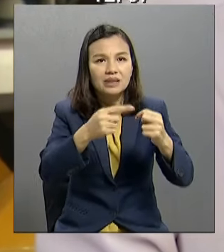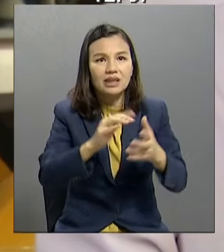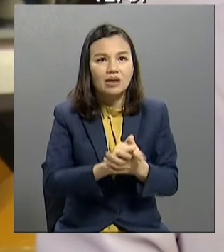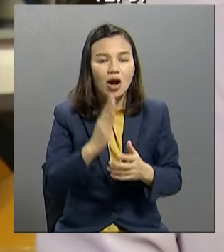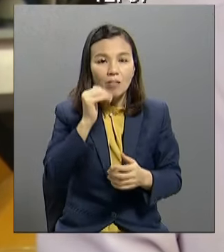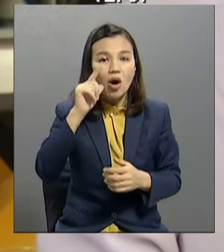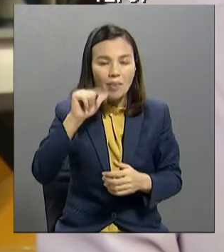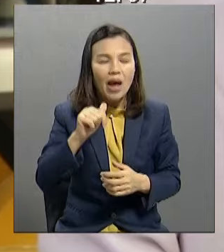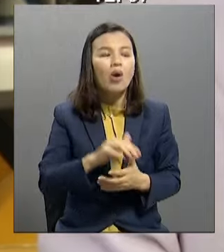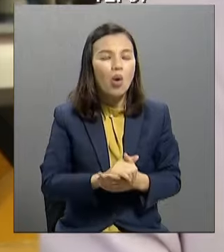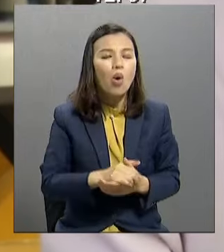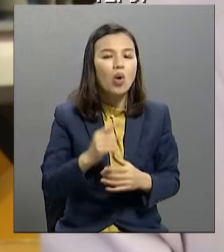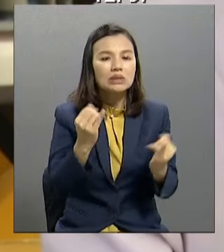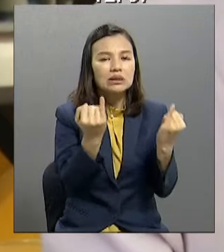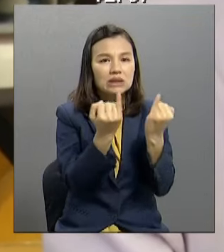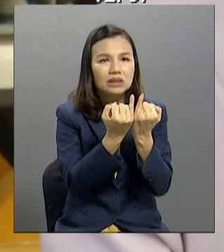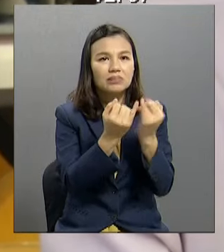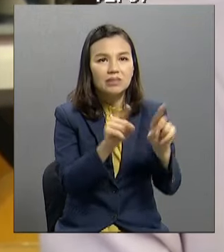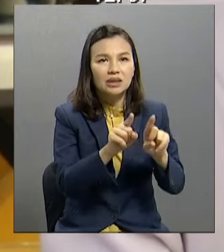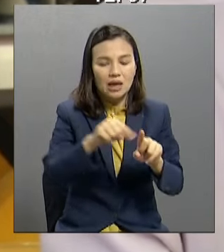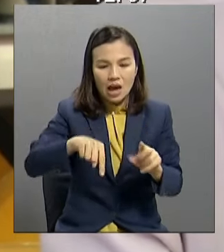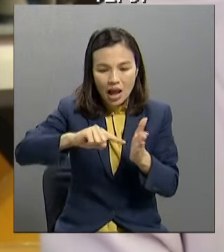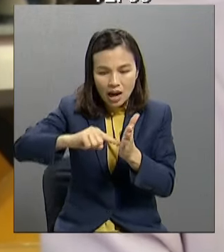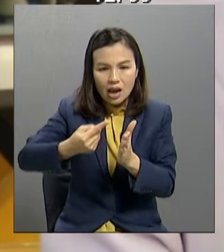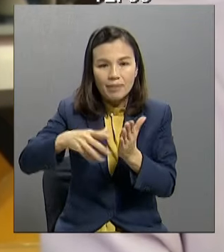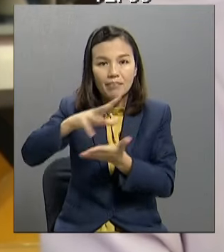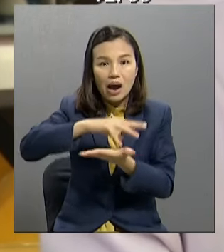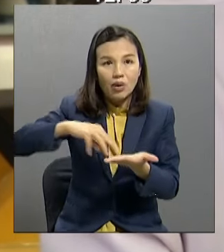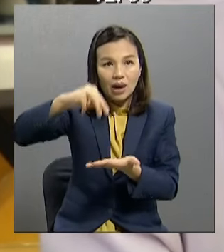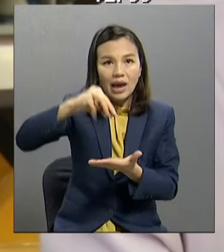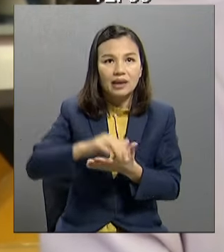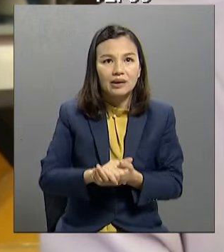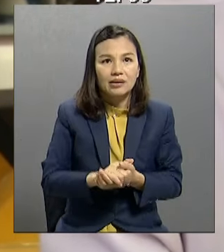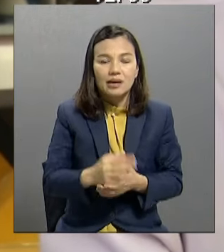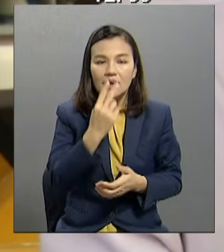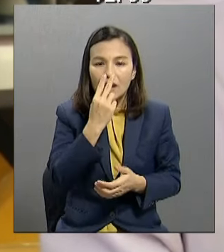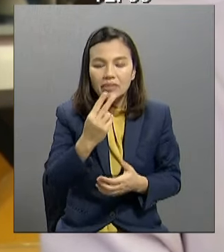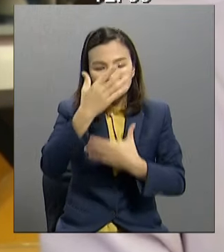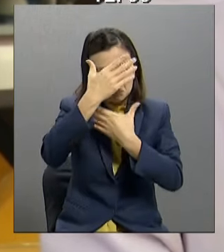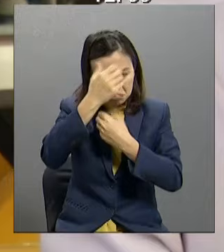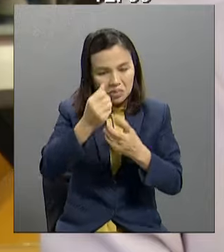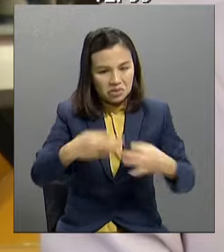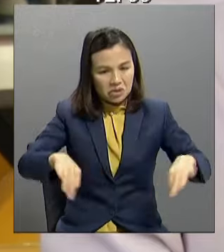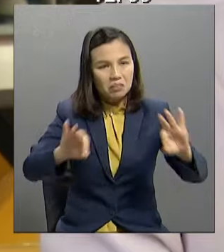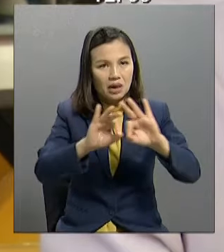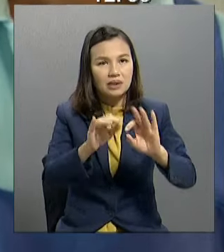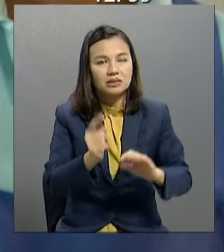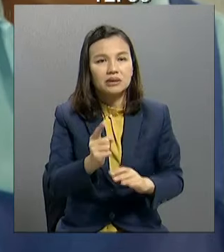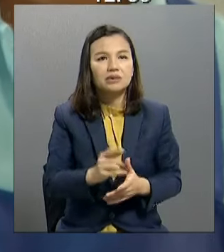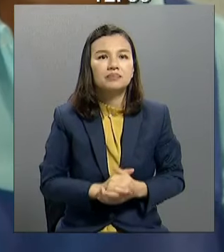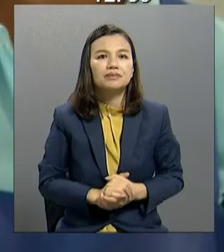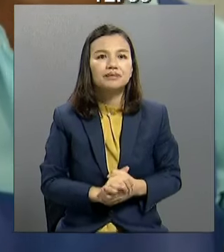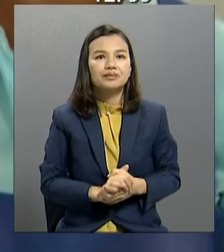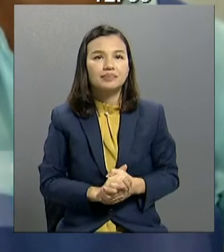มันเกิดจากการที่เราเริ่มจากในมอนี่แหละรู้สึกว่ามันช่วยได้มากๆเลยที่แบบเหมือนทำให้เรามันกลายเป็นกิจวัตรอะค่ะใช